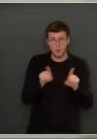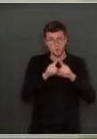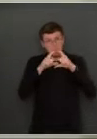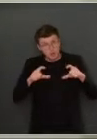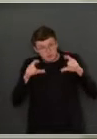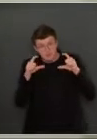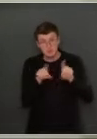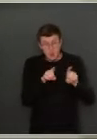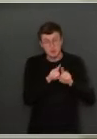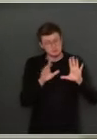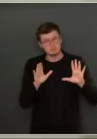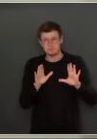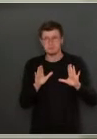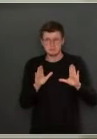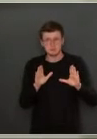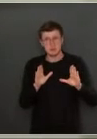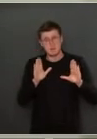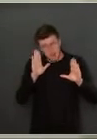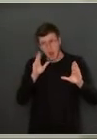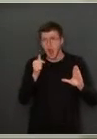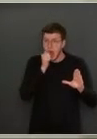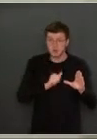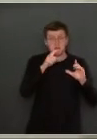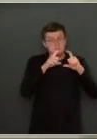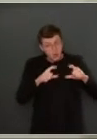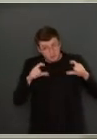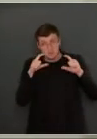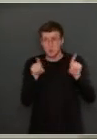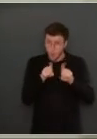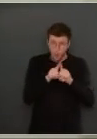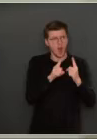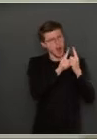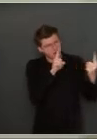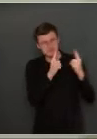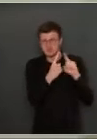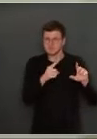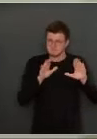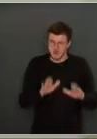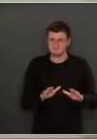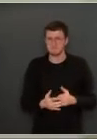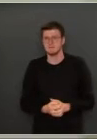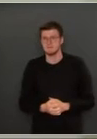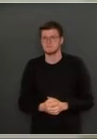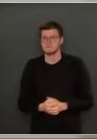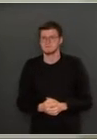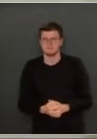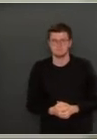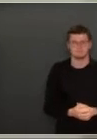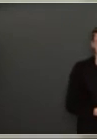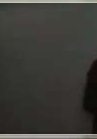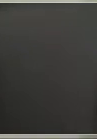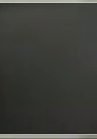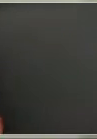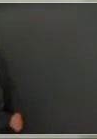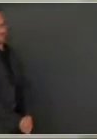dragen, hoewel u ook dan altijd de veiligheidsafstand moet respecteren. Je répète cette partie en français pour que ce soit